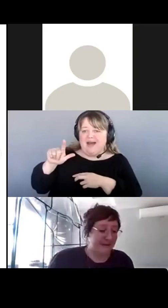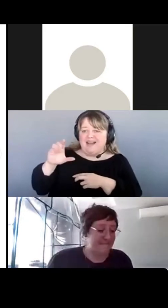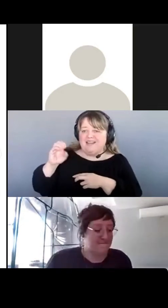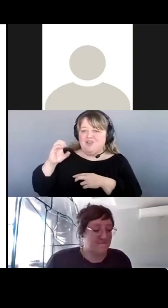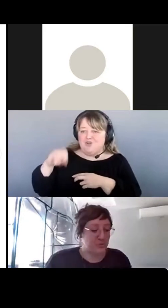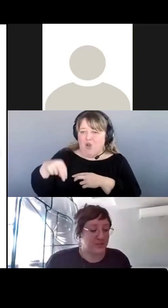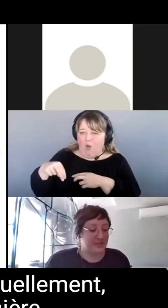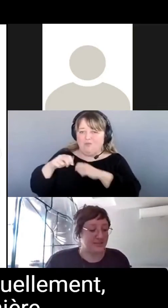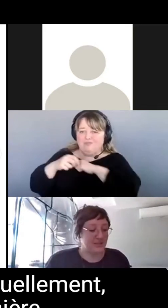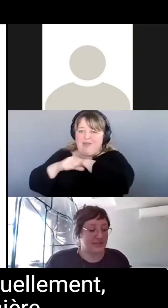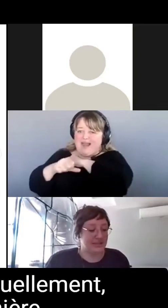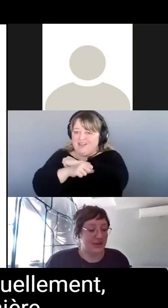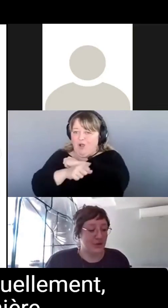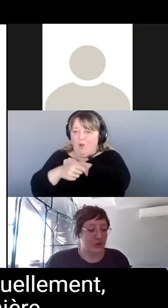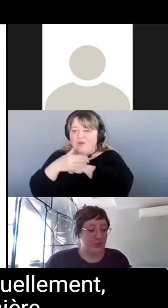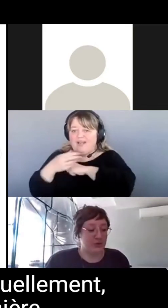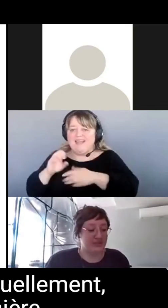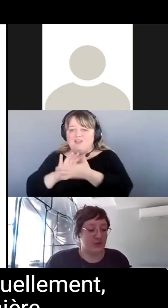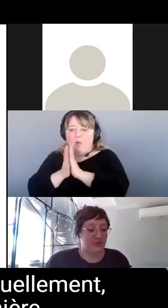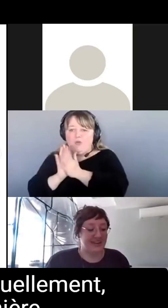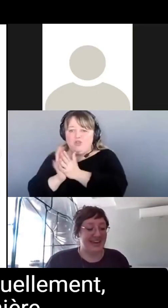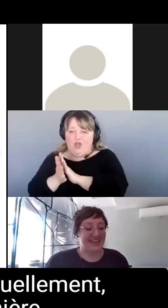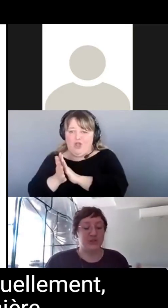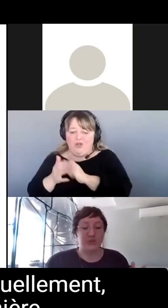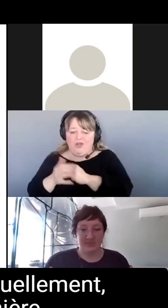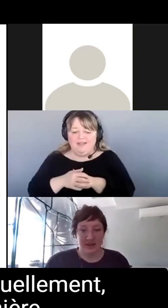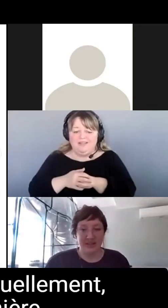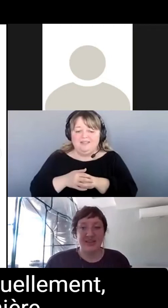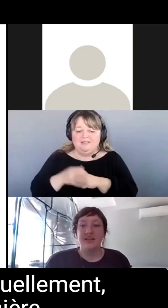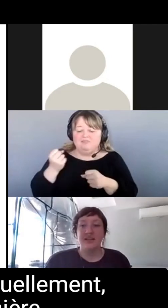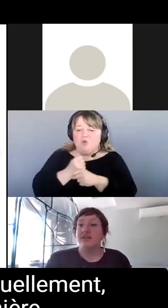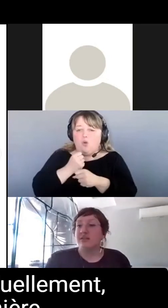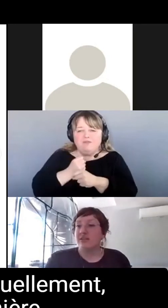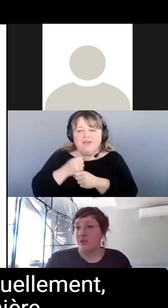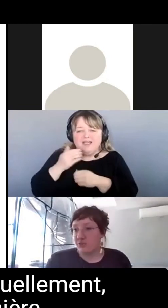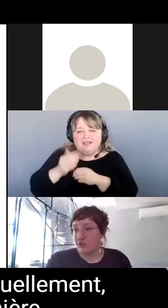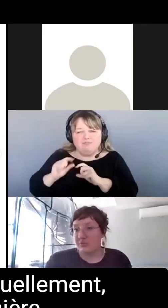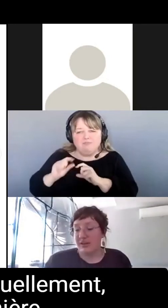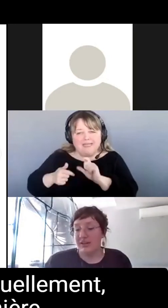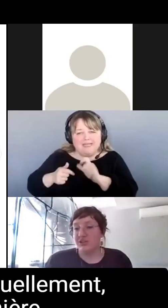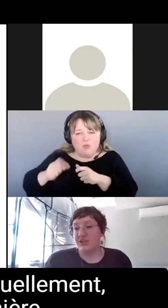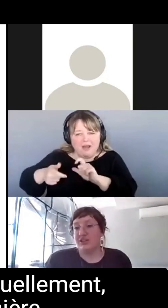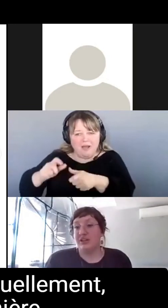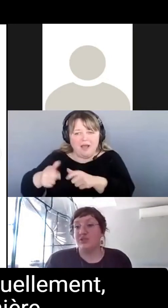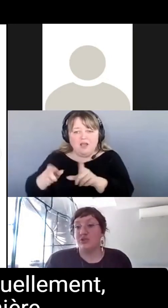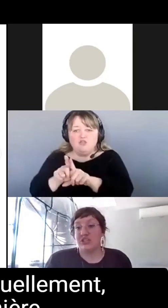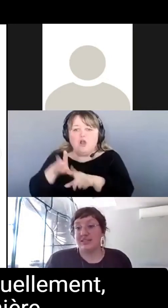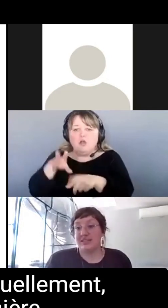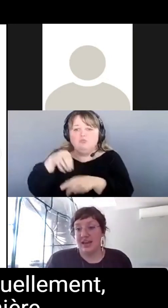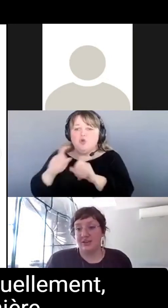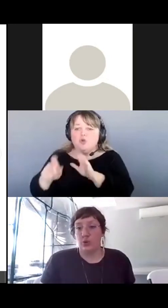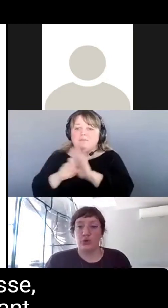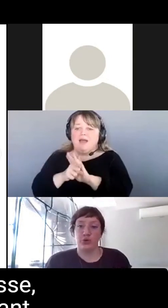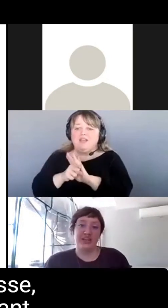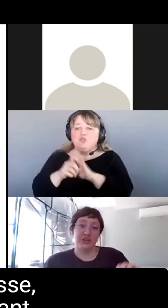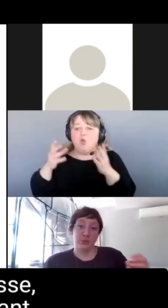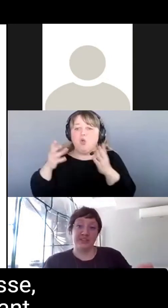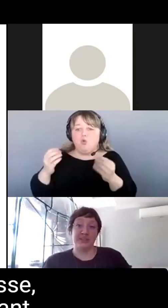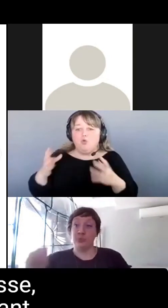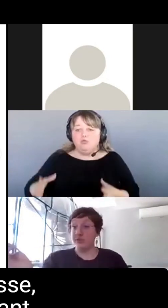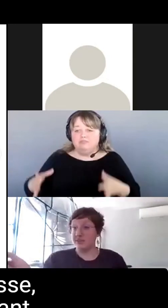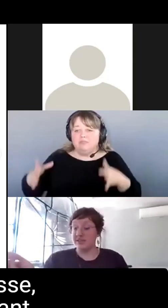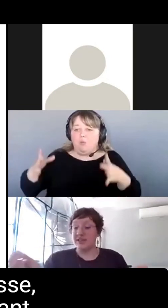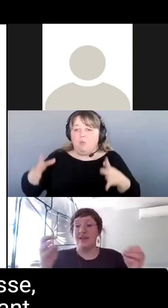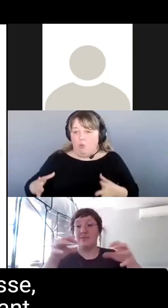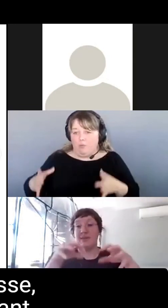composteur. Puis, ça, c'est un compost qu'on fait graduellement, comme sur l'image, dans une jardinière. Donc, on a quelque chose